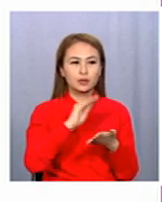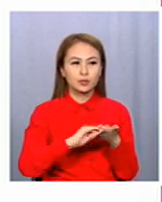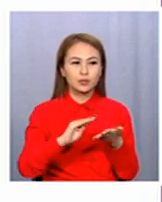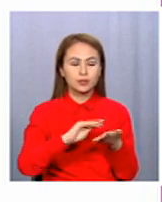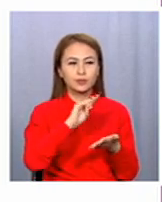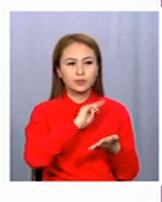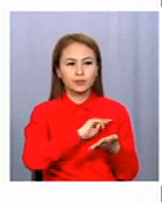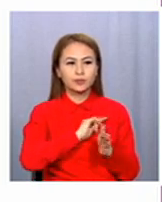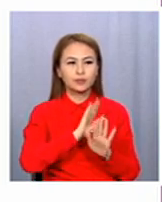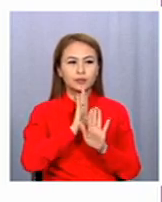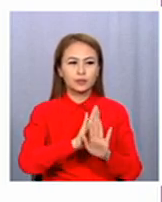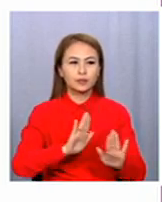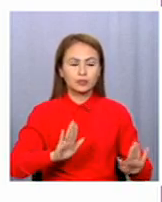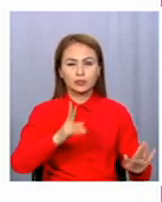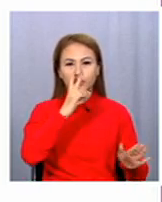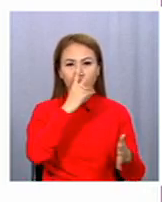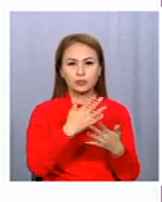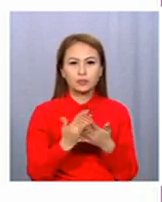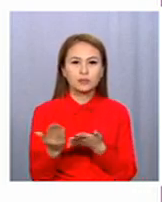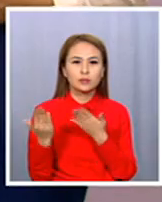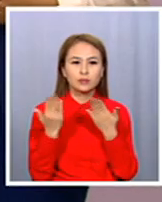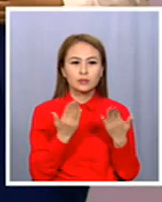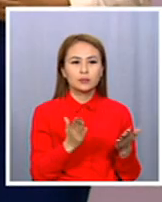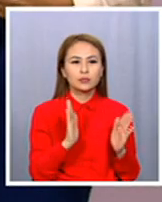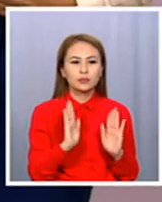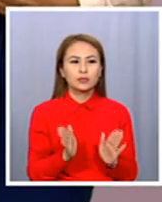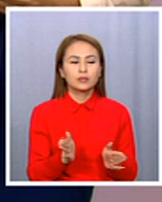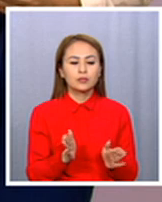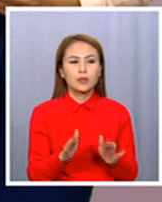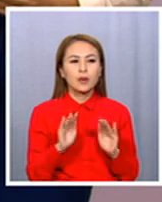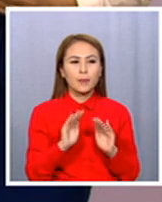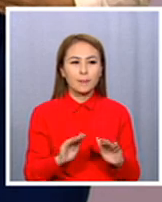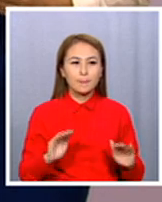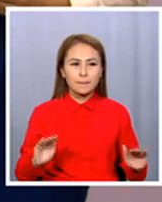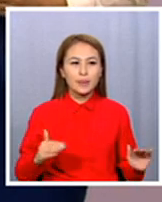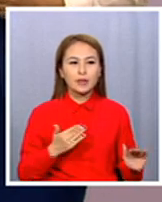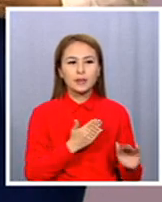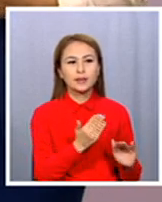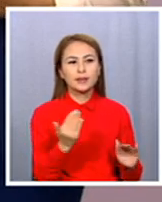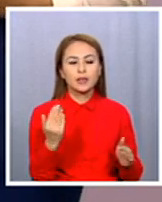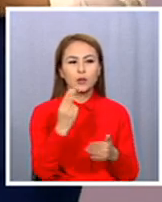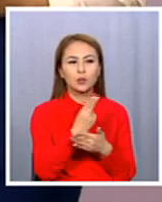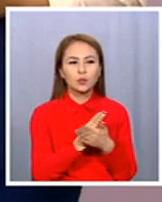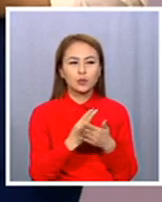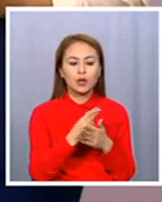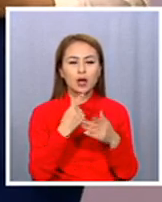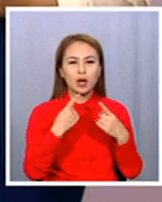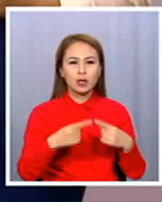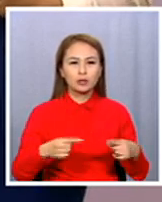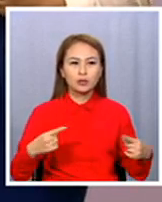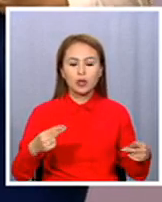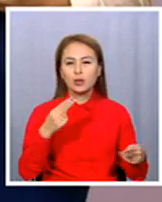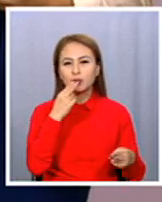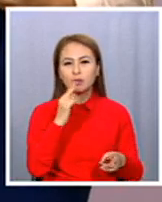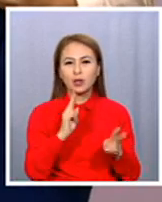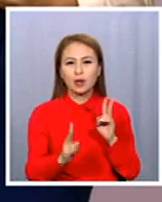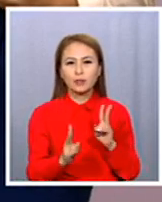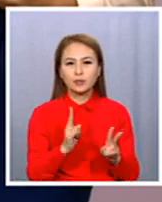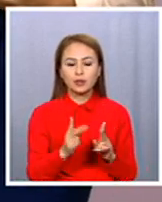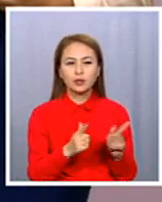жұмысты презентация түрінде ұсынасыңдар. Балалар, сендер суреттен әр түрлі тағамдарды көріп